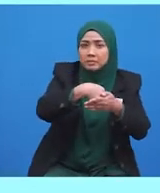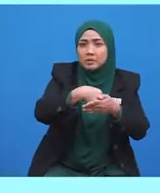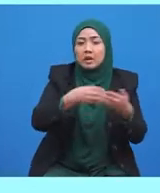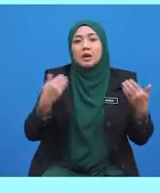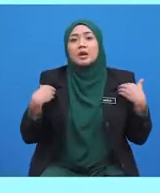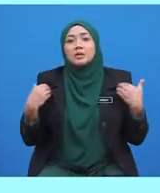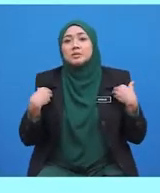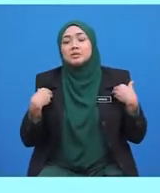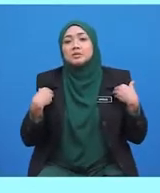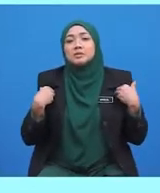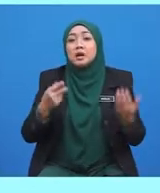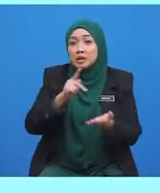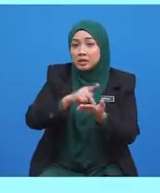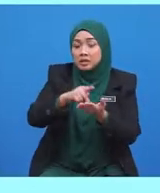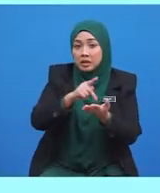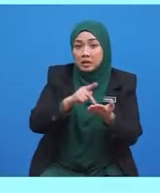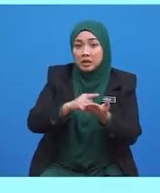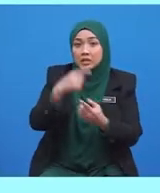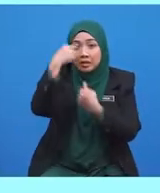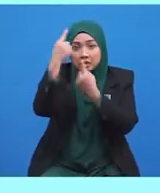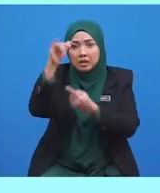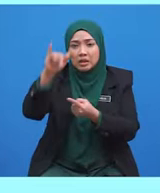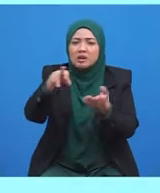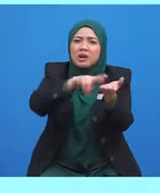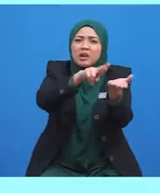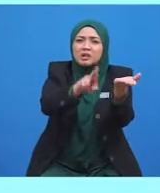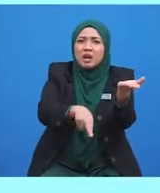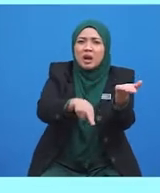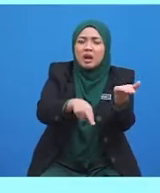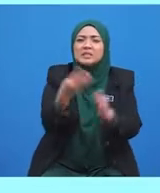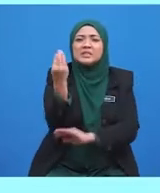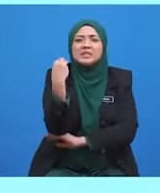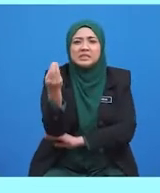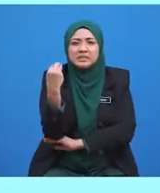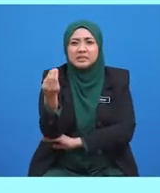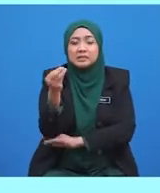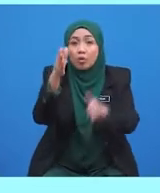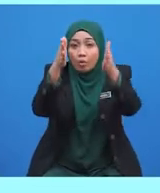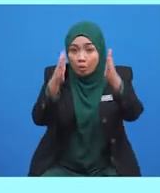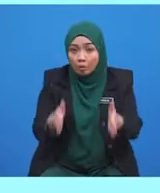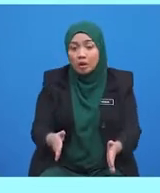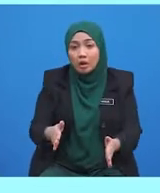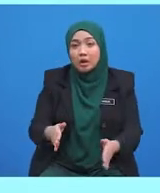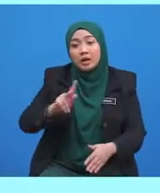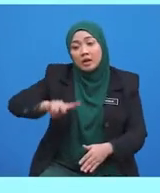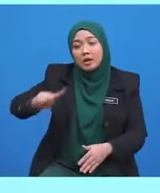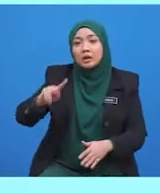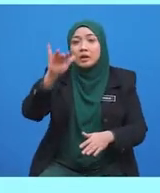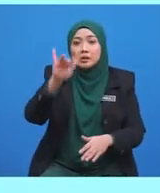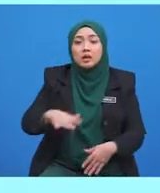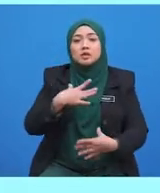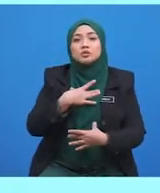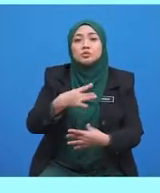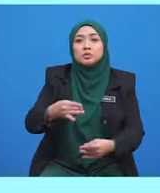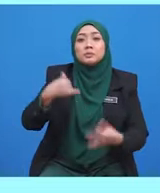bola sepak mempunyai bilangan data yang paling rendah. Bermaksud paling sedikit orang di padang permainan